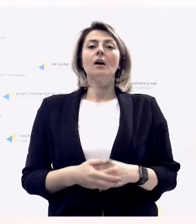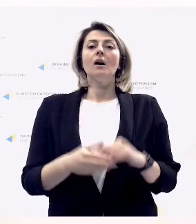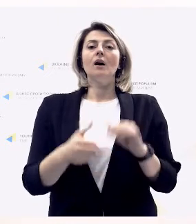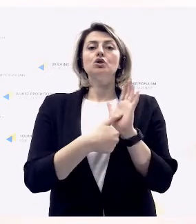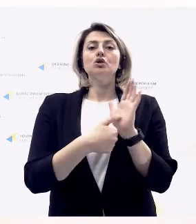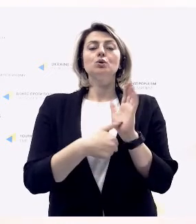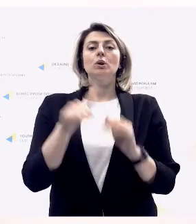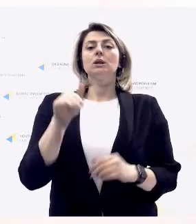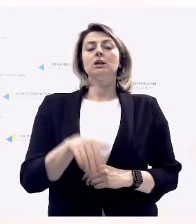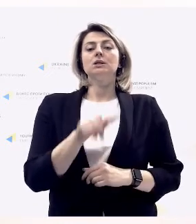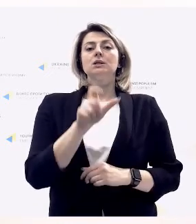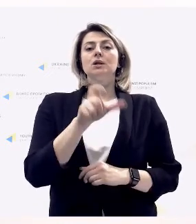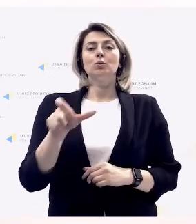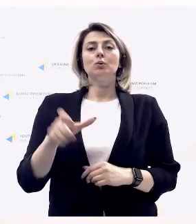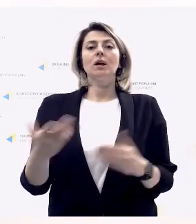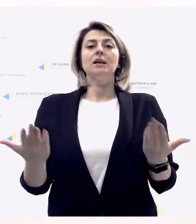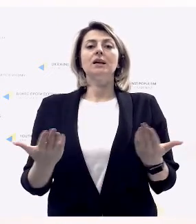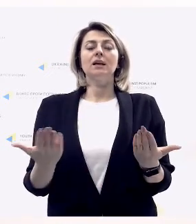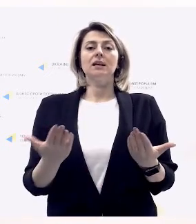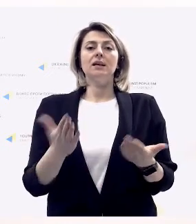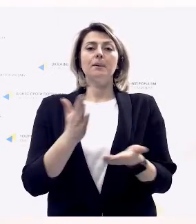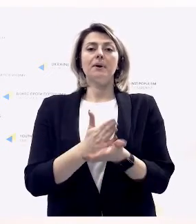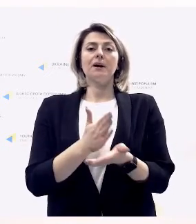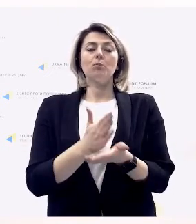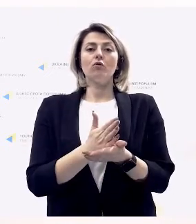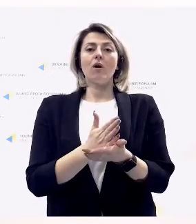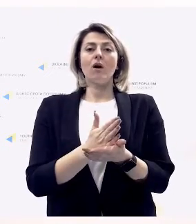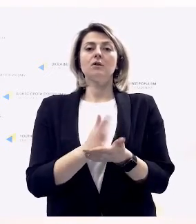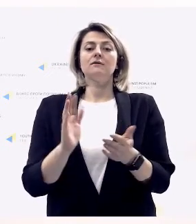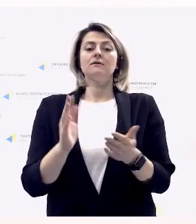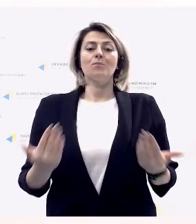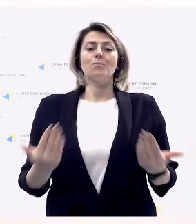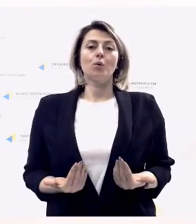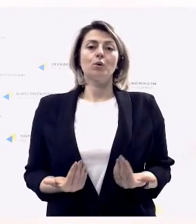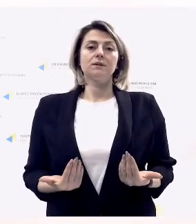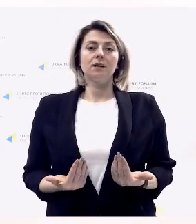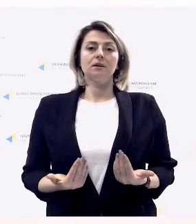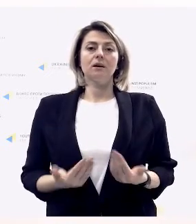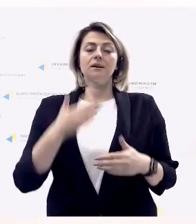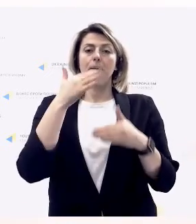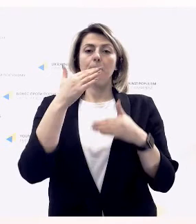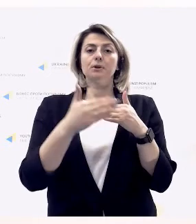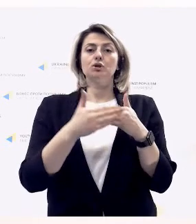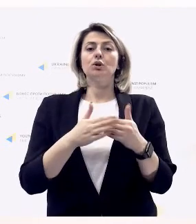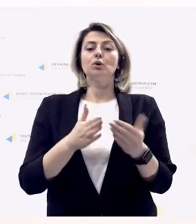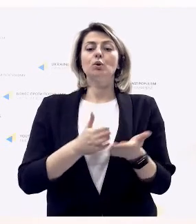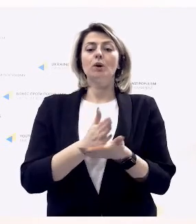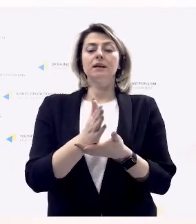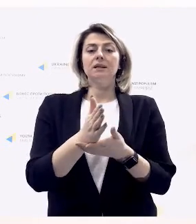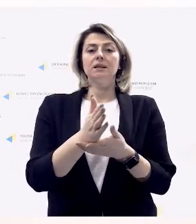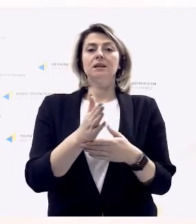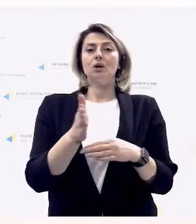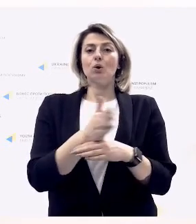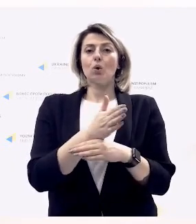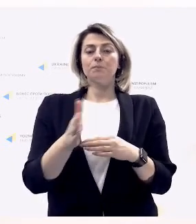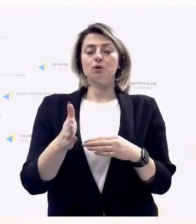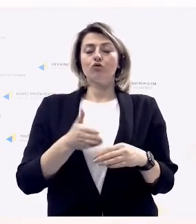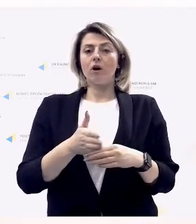600 тисяч людей, які перебувають в поселеннях, наближених до лінії розмежування, і